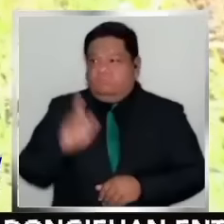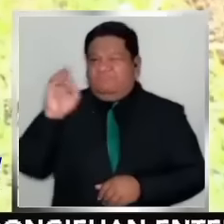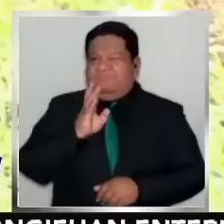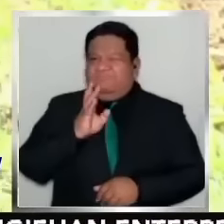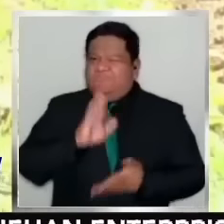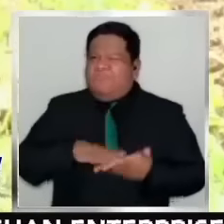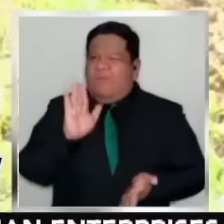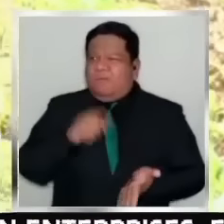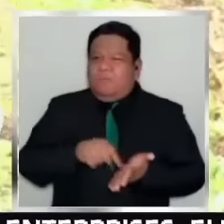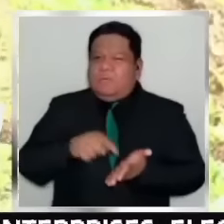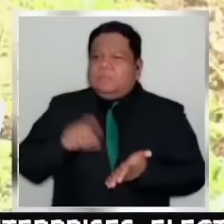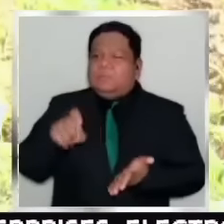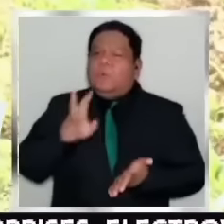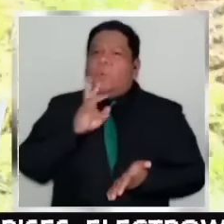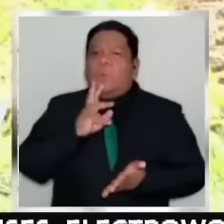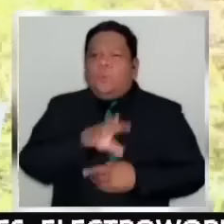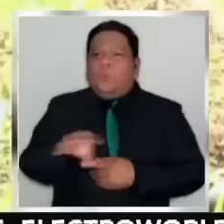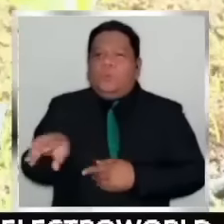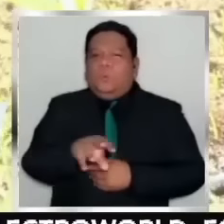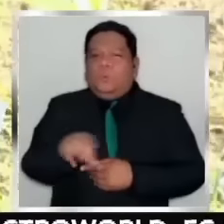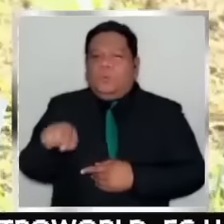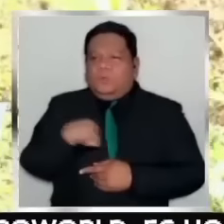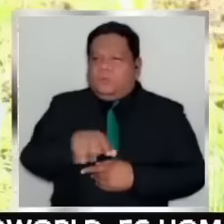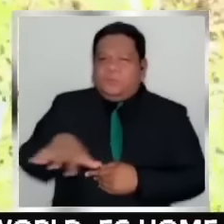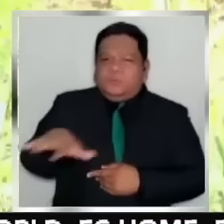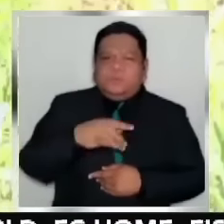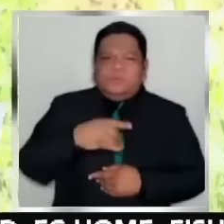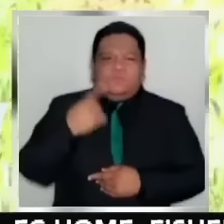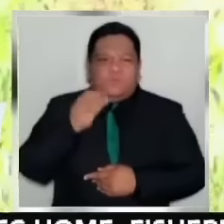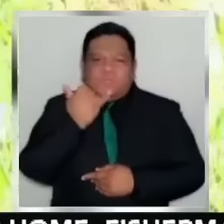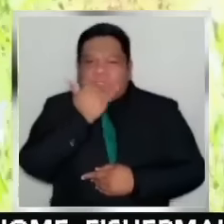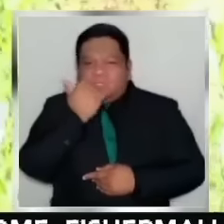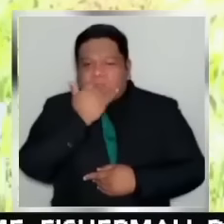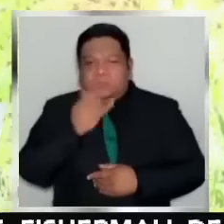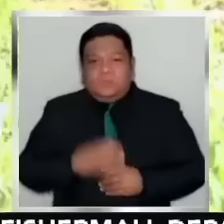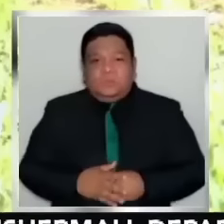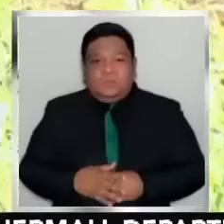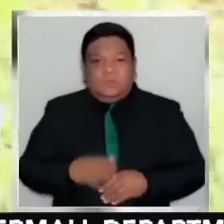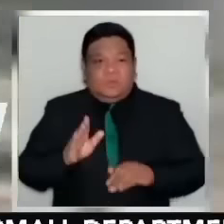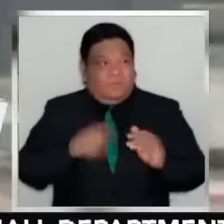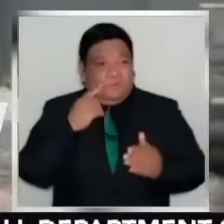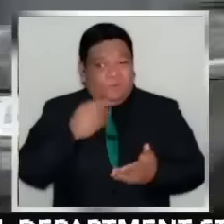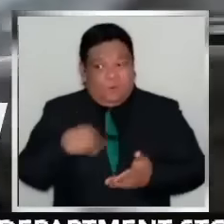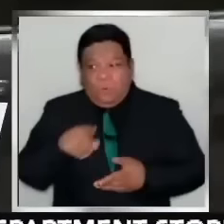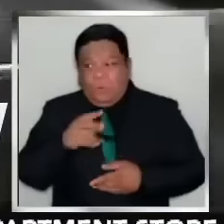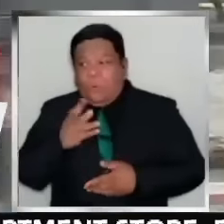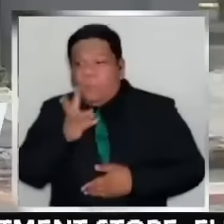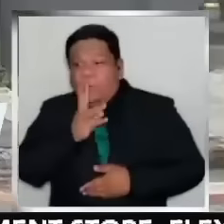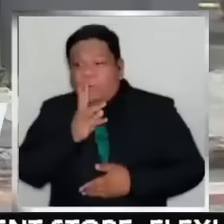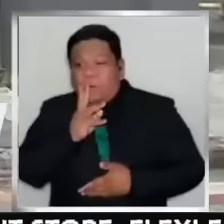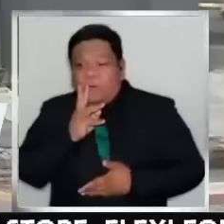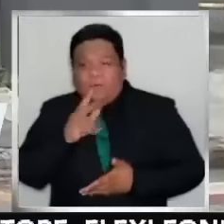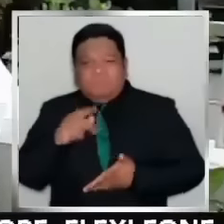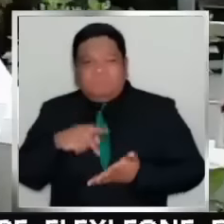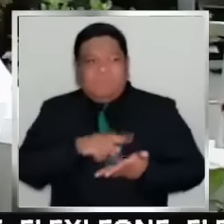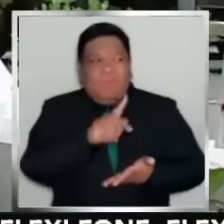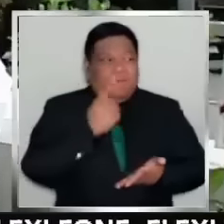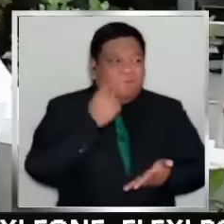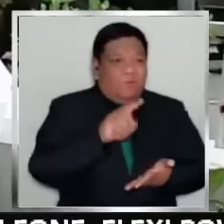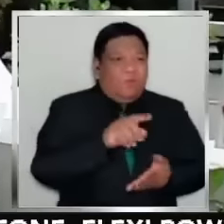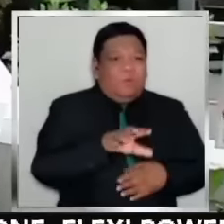itong mais namin. Imbis na po na para pambili na namin ng abono, hindi po. Ayon sa National Economic and